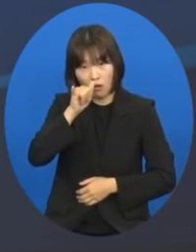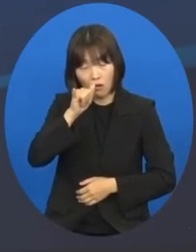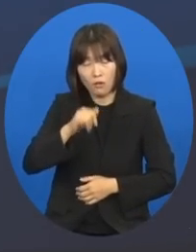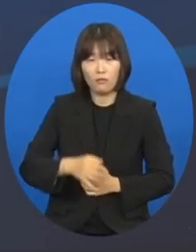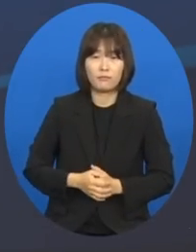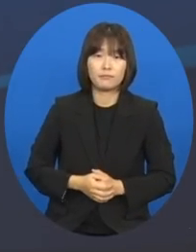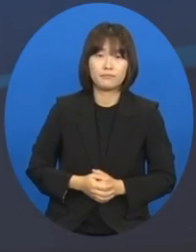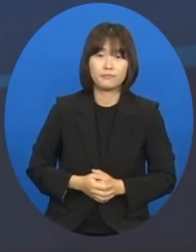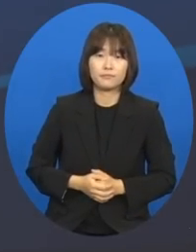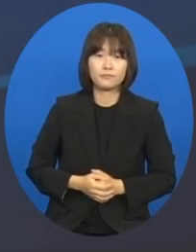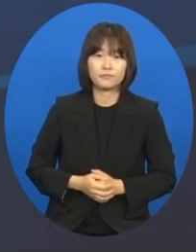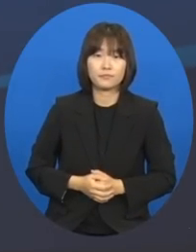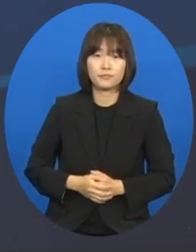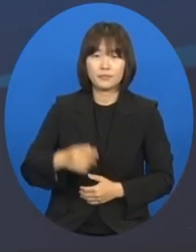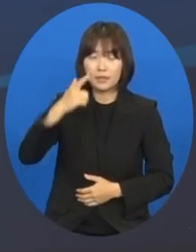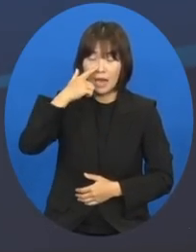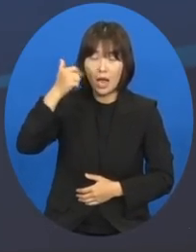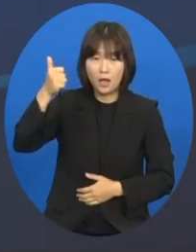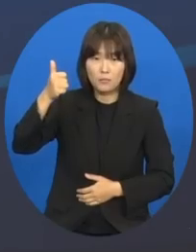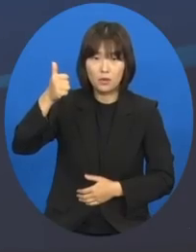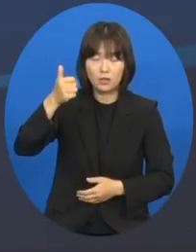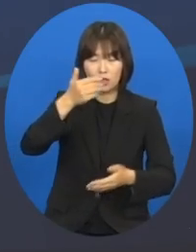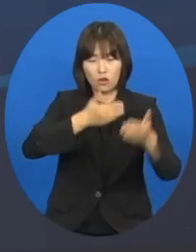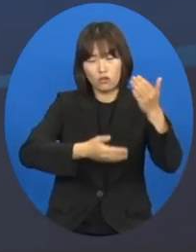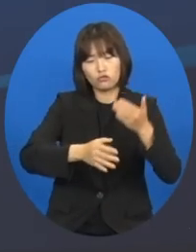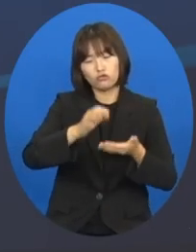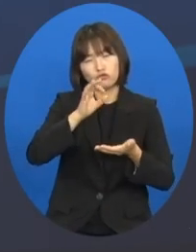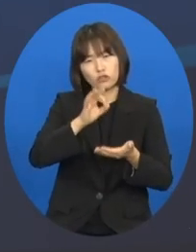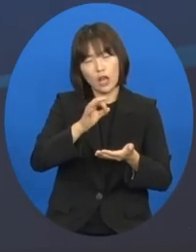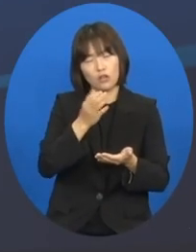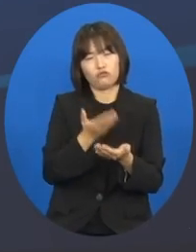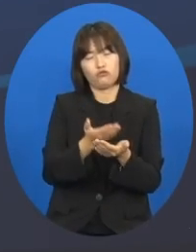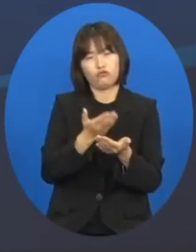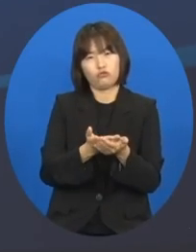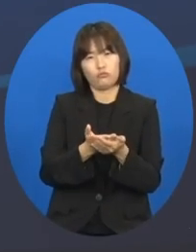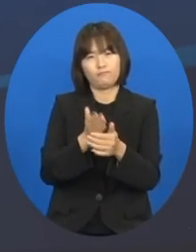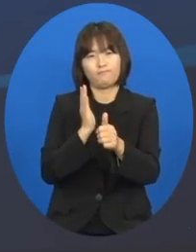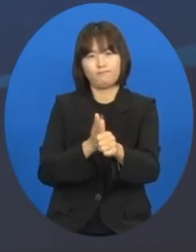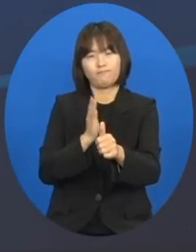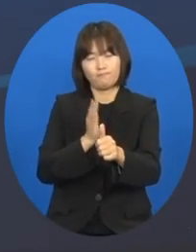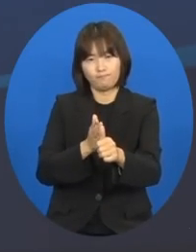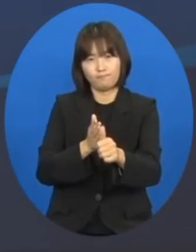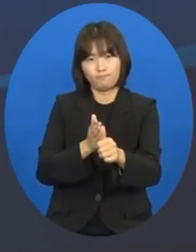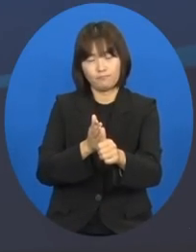아버지에게 유산을 주십시오 이렇게 요구를 했잖아요 그것은